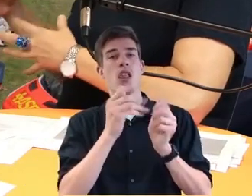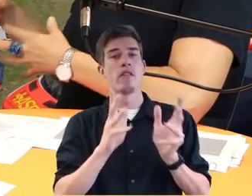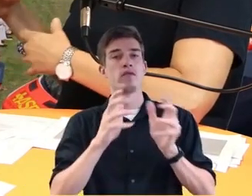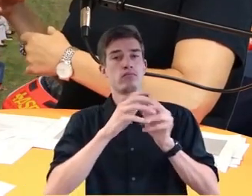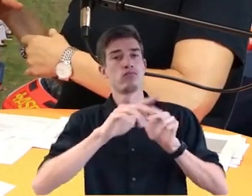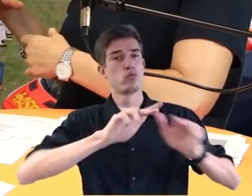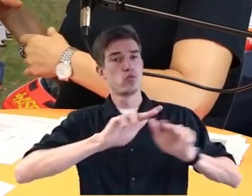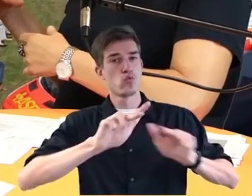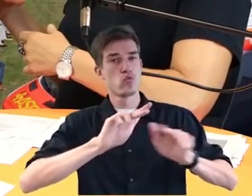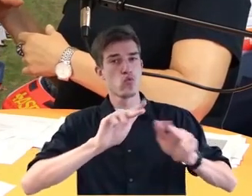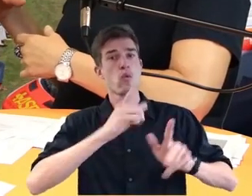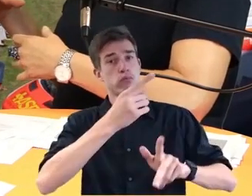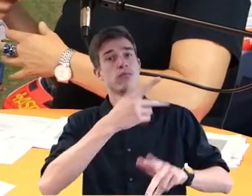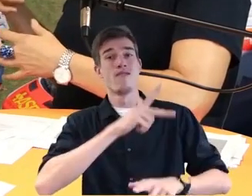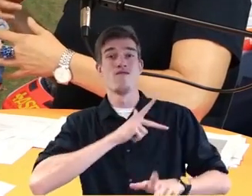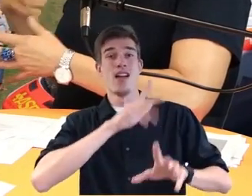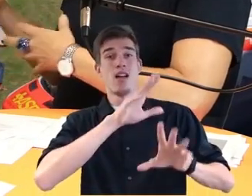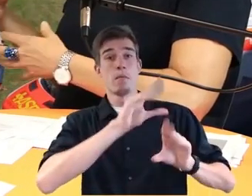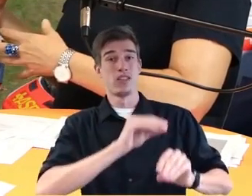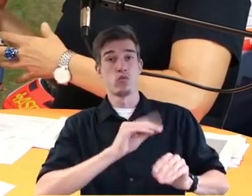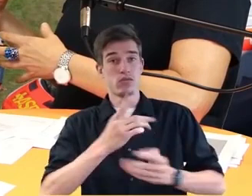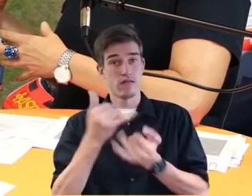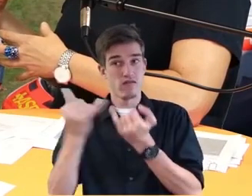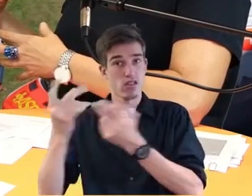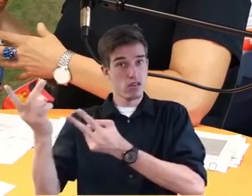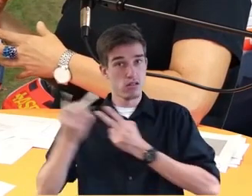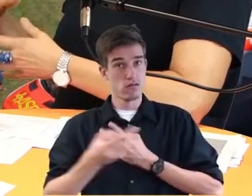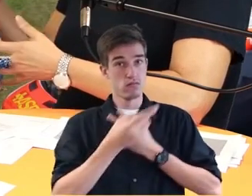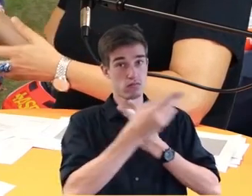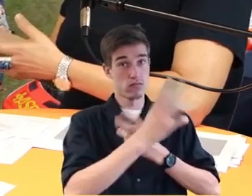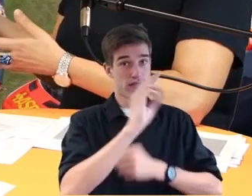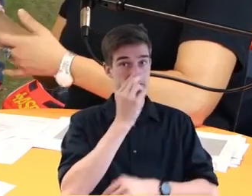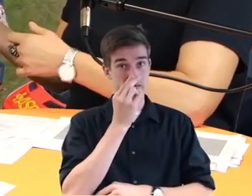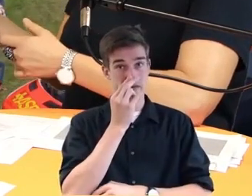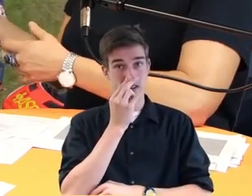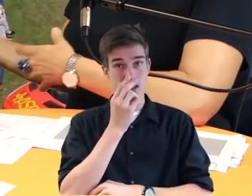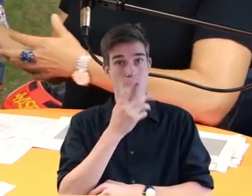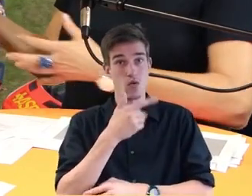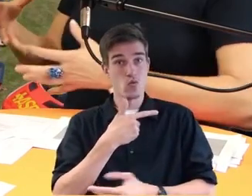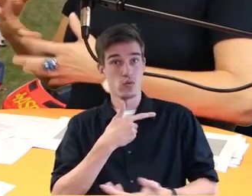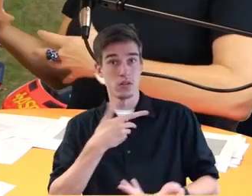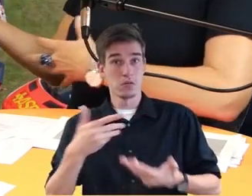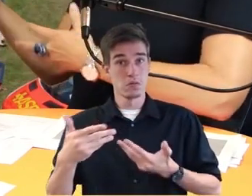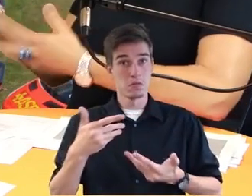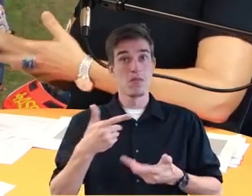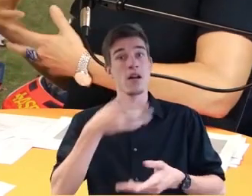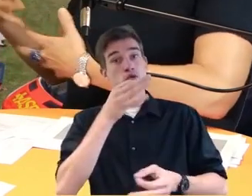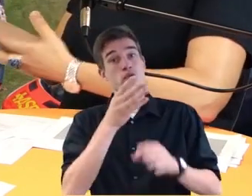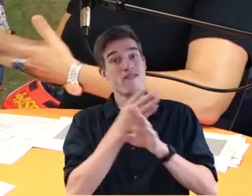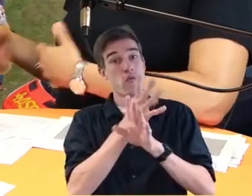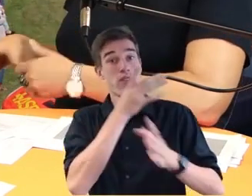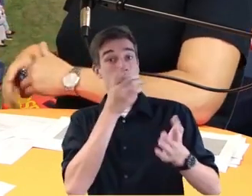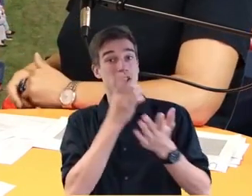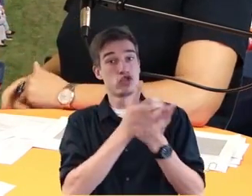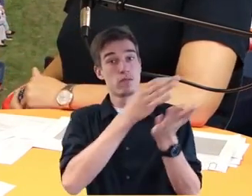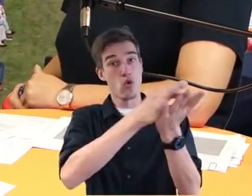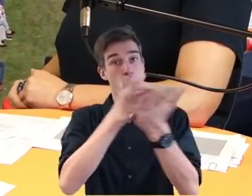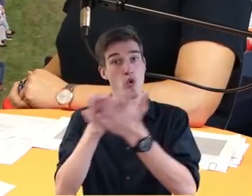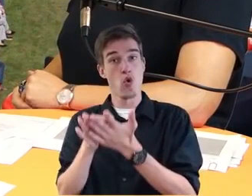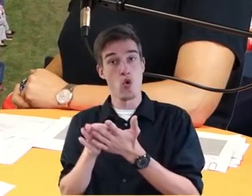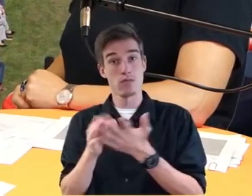die es im Einsatz nutzen. Weil es wird ja oft gefragt, irgendwie das BBK bestimmt, wo sie hingehen. Damit können wir